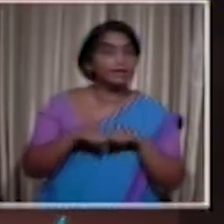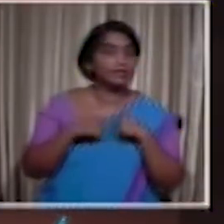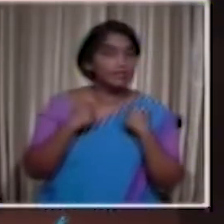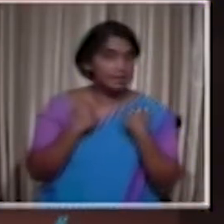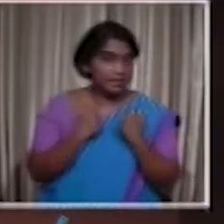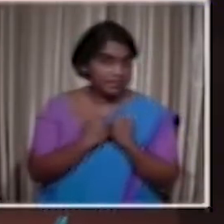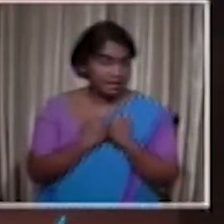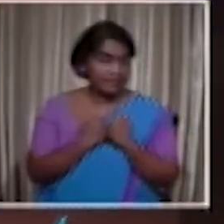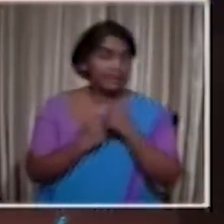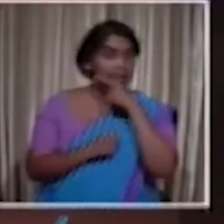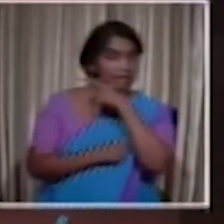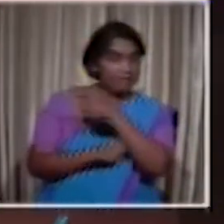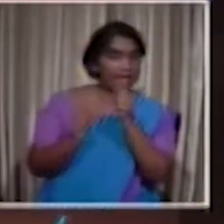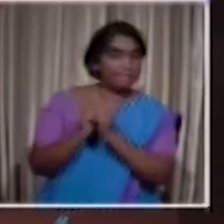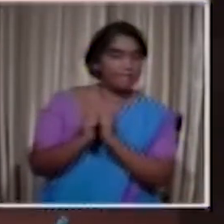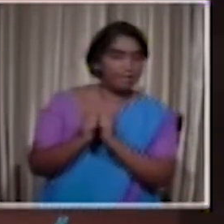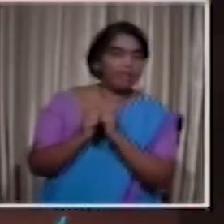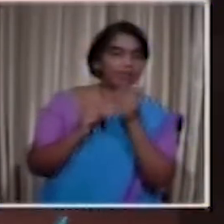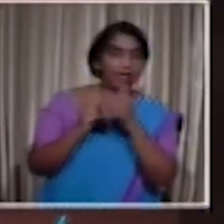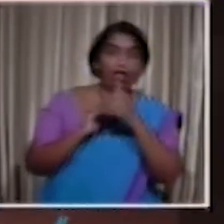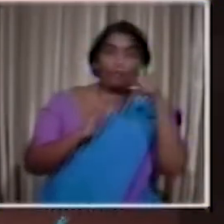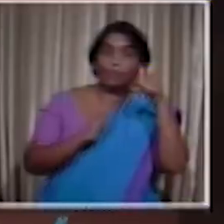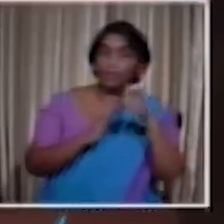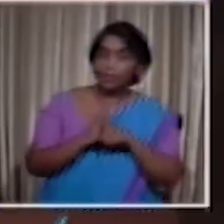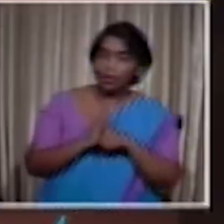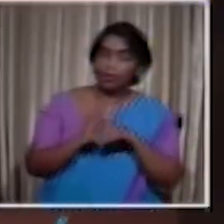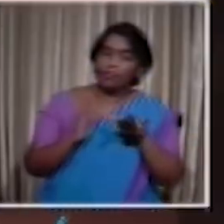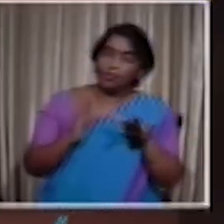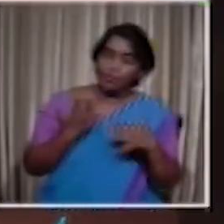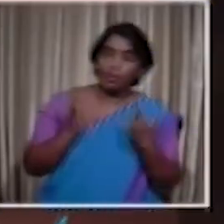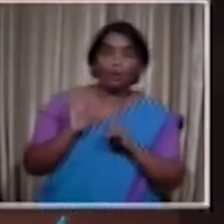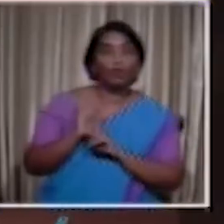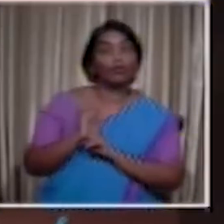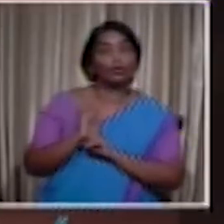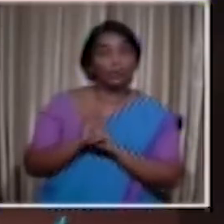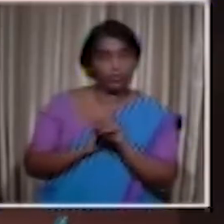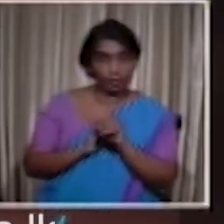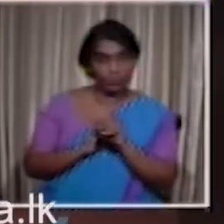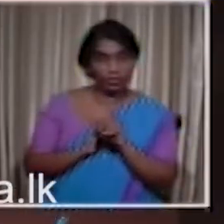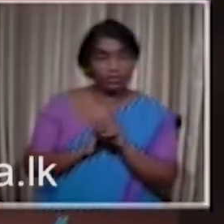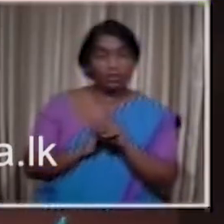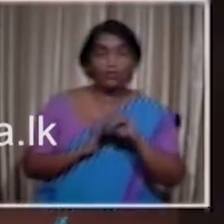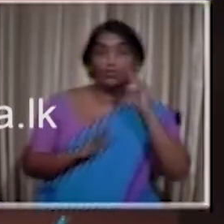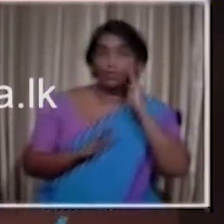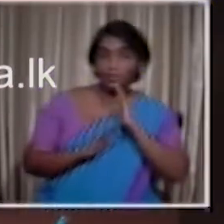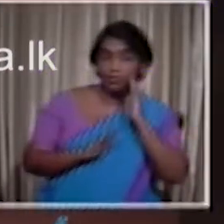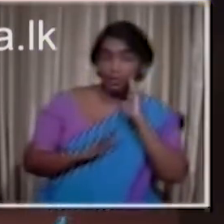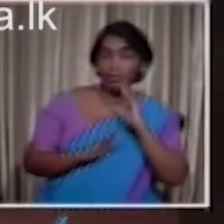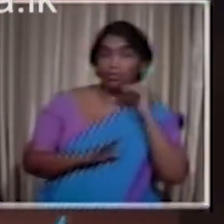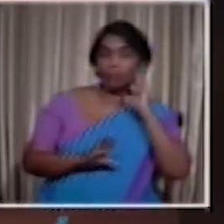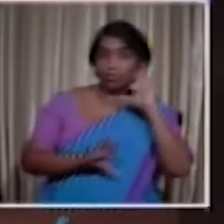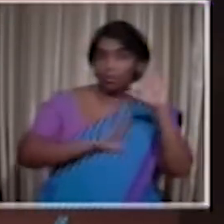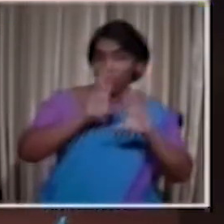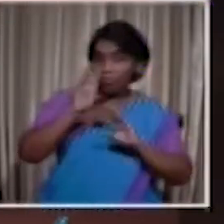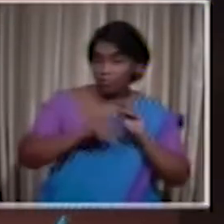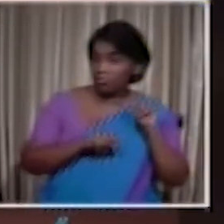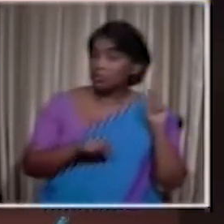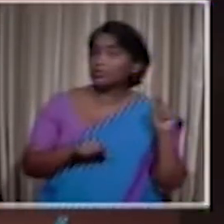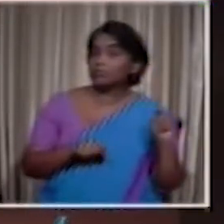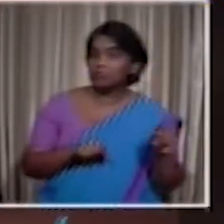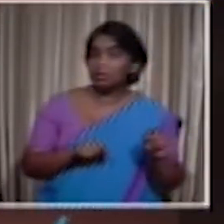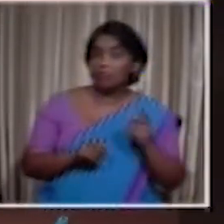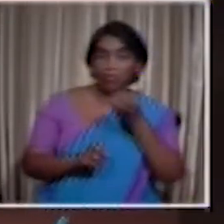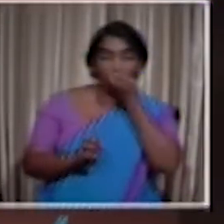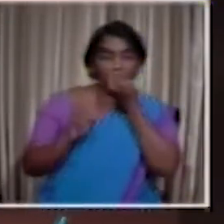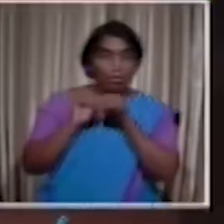කලායයි කියන මුවාවෙන් දකුණේ හෝ උතුරේ විදේශීය රහස් ඔත්තු සේවාවක් විසින්